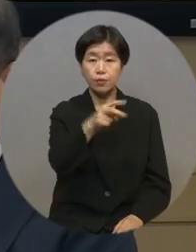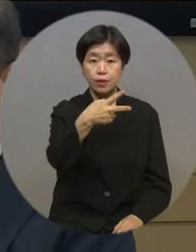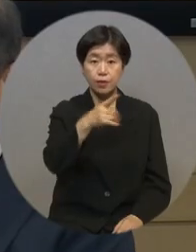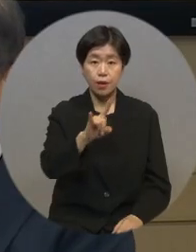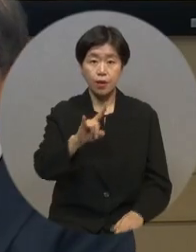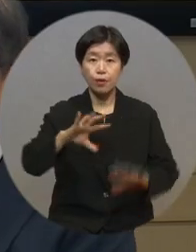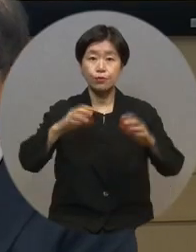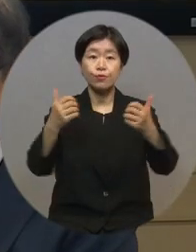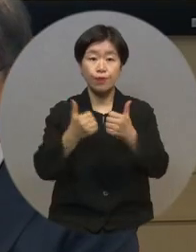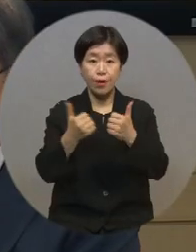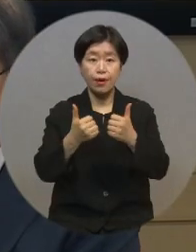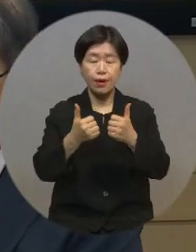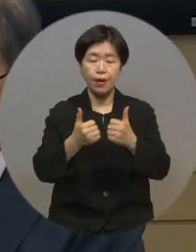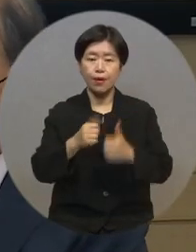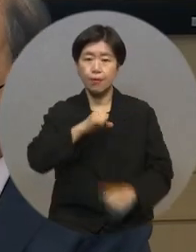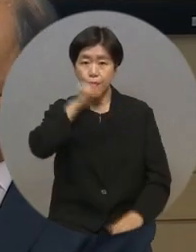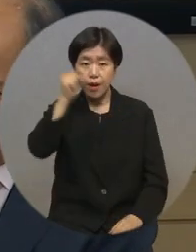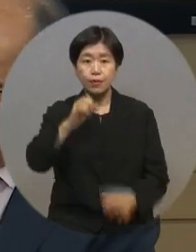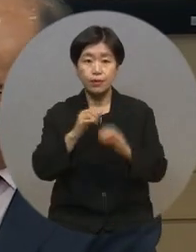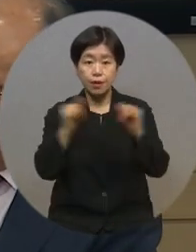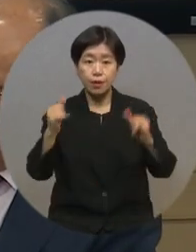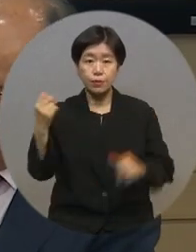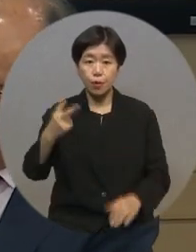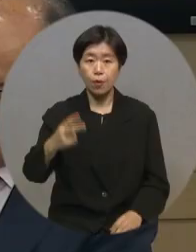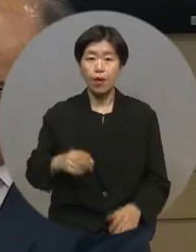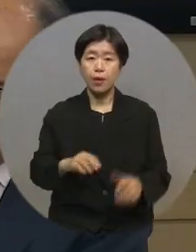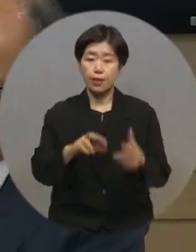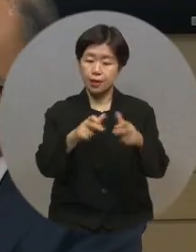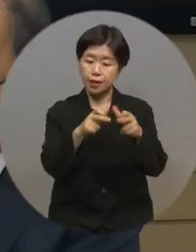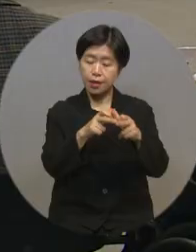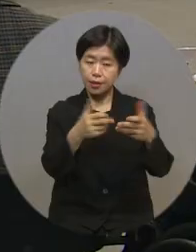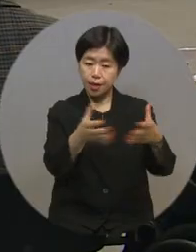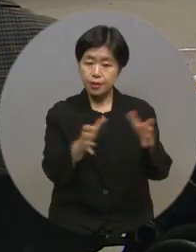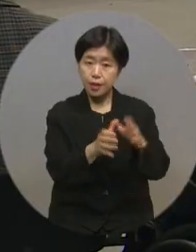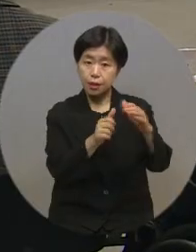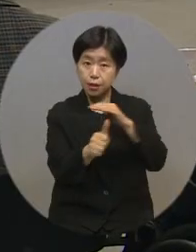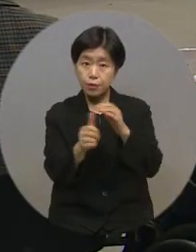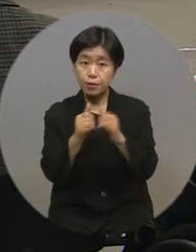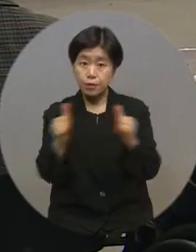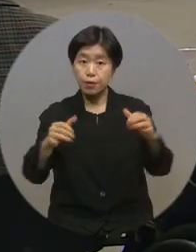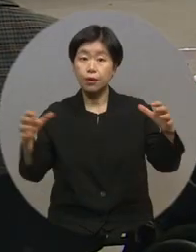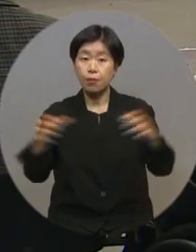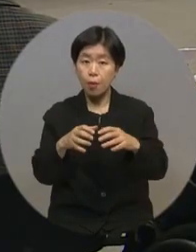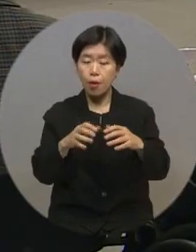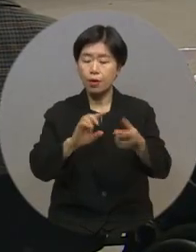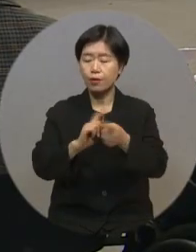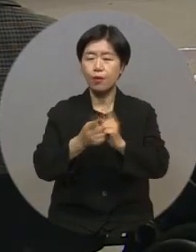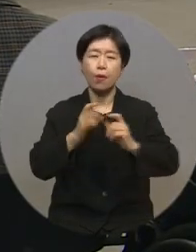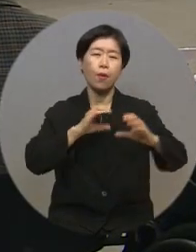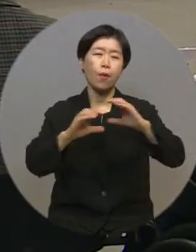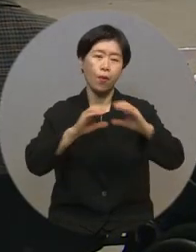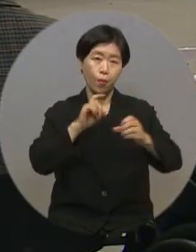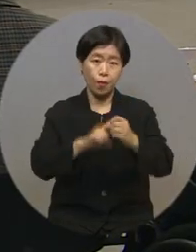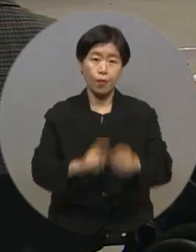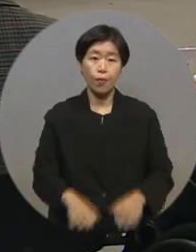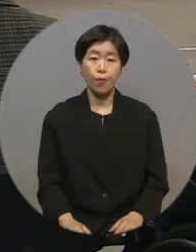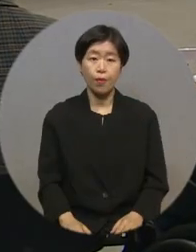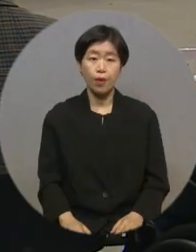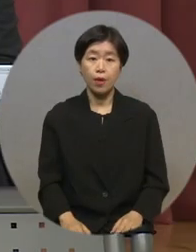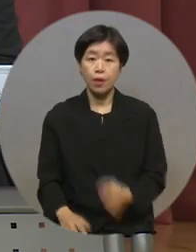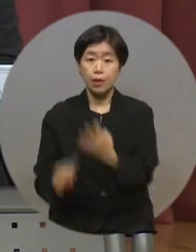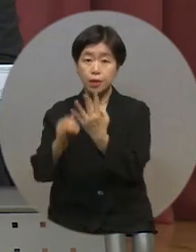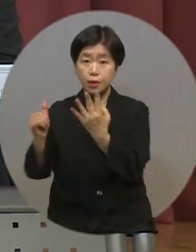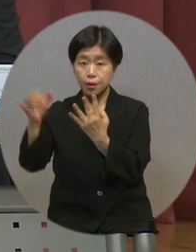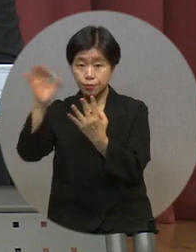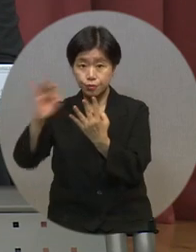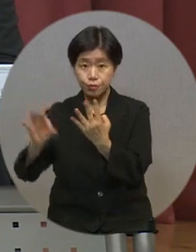비례대표 당선자들과 장애인단체 대표자들 간의 협력과 소통을 위해 마련됐습니다. 이날 참석한 4명의